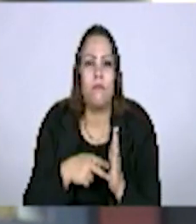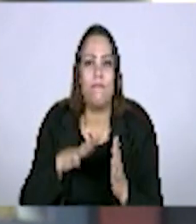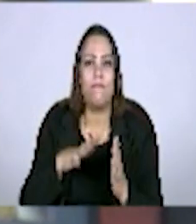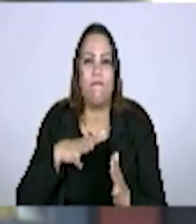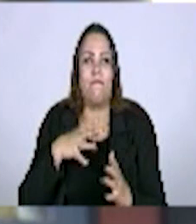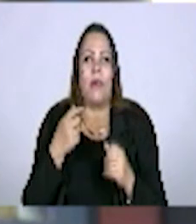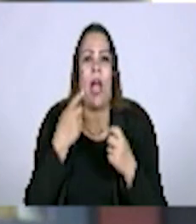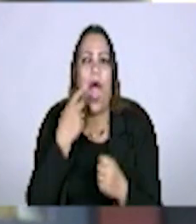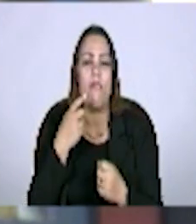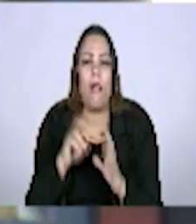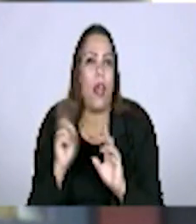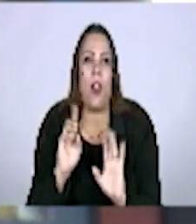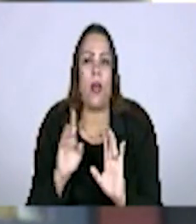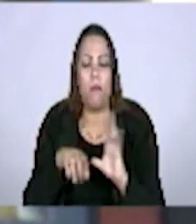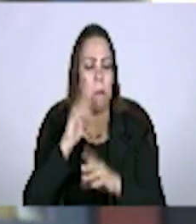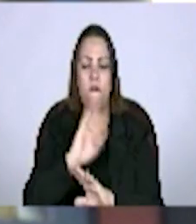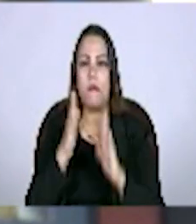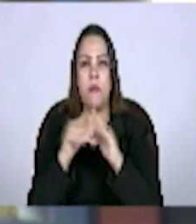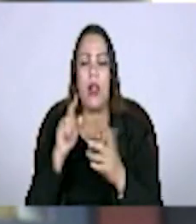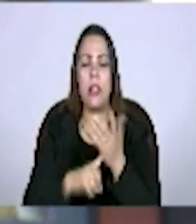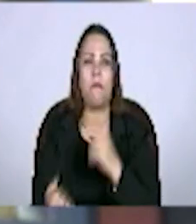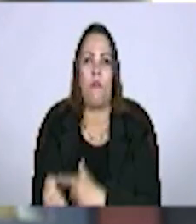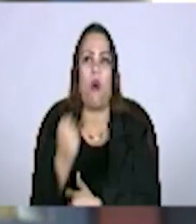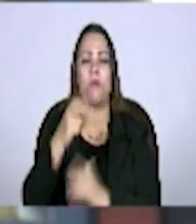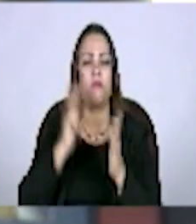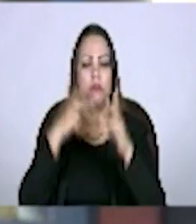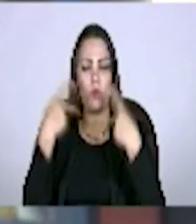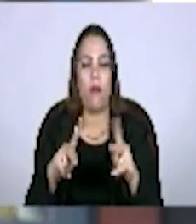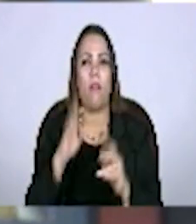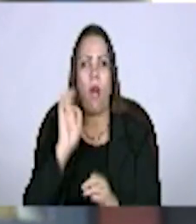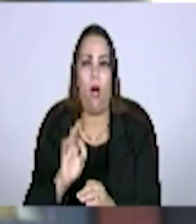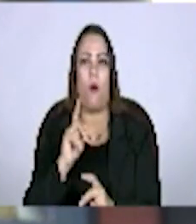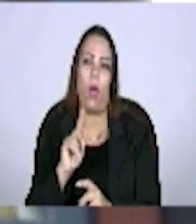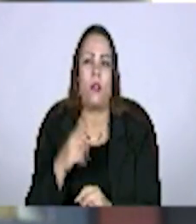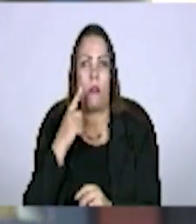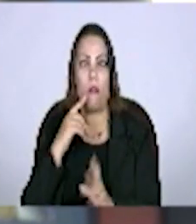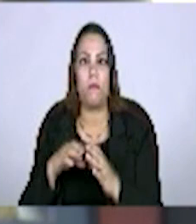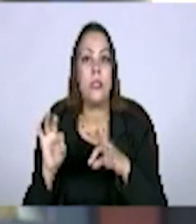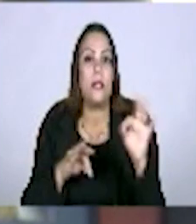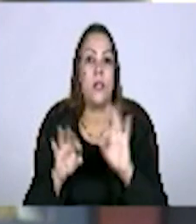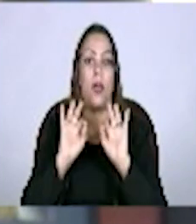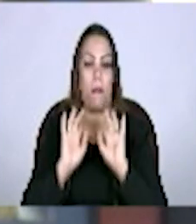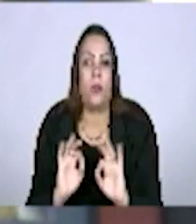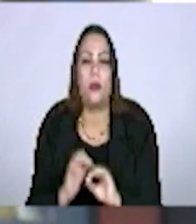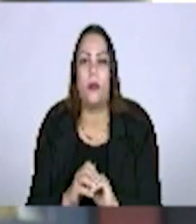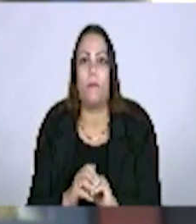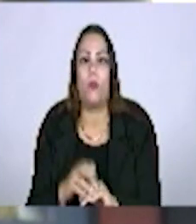اصبحت لا تصلح للحاله المصريه لكن المسائل محتاجه سياسات جاده